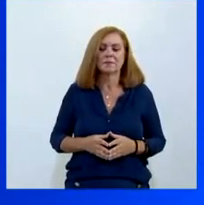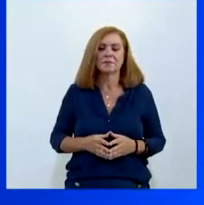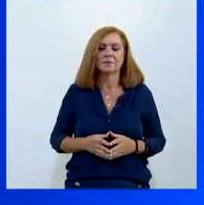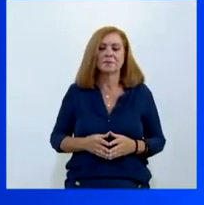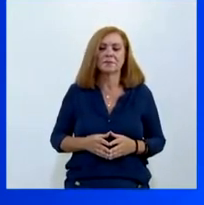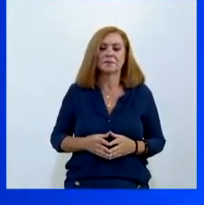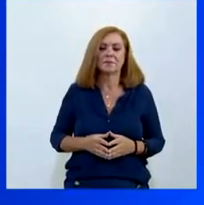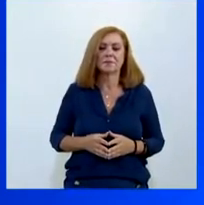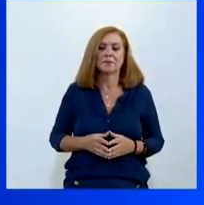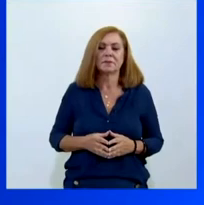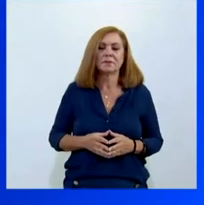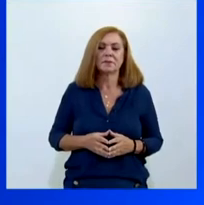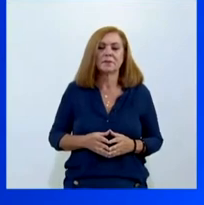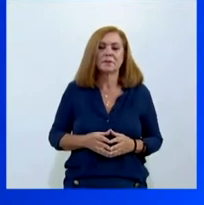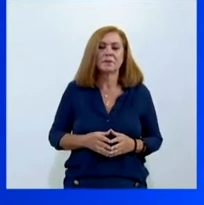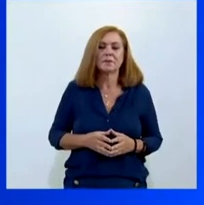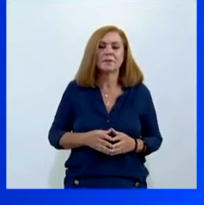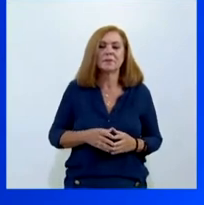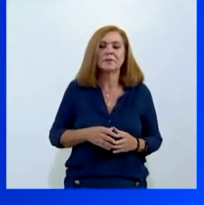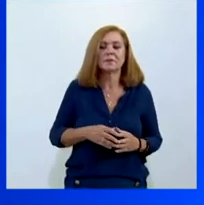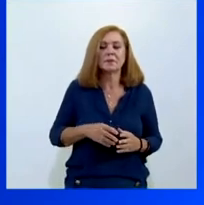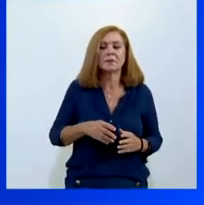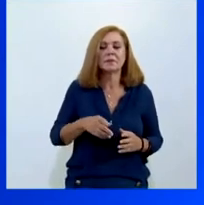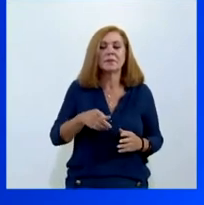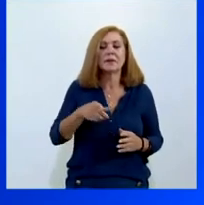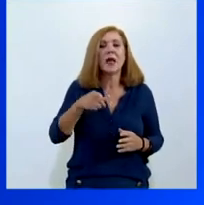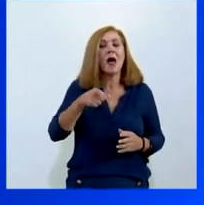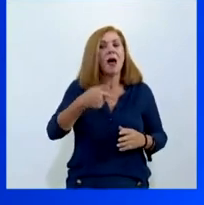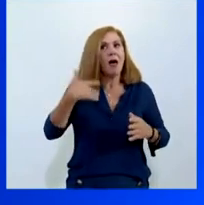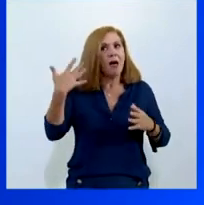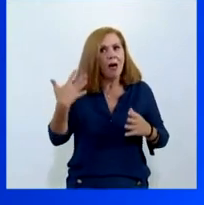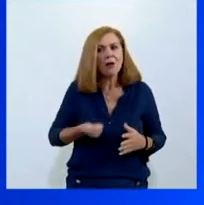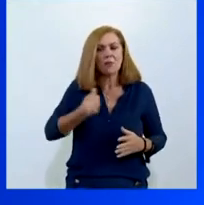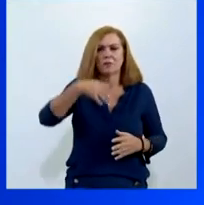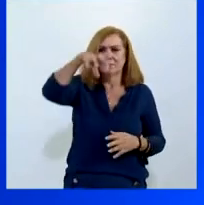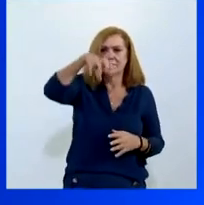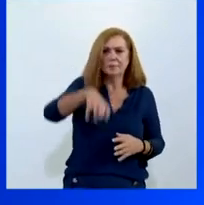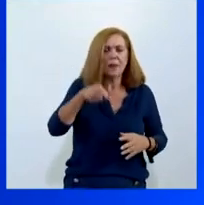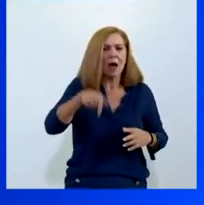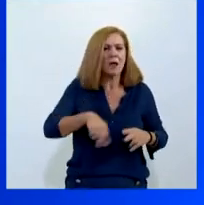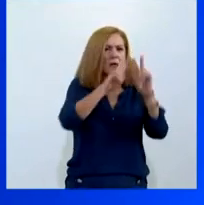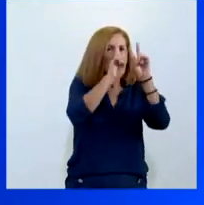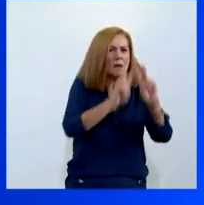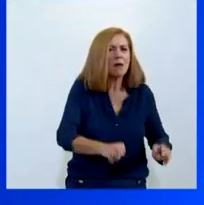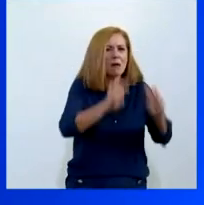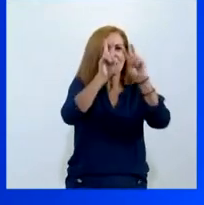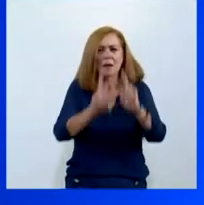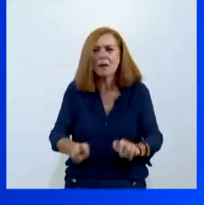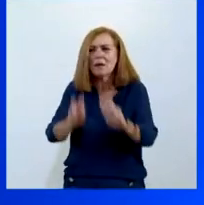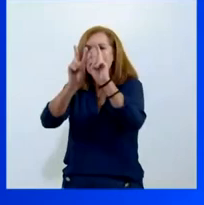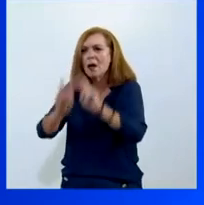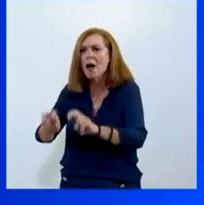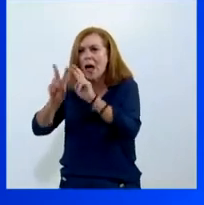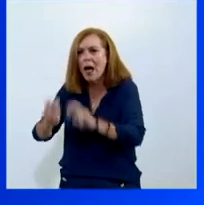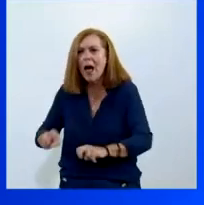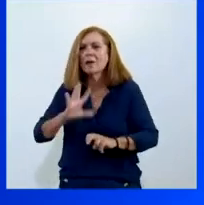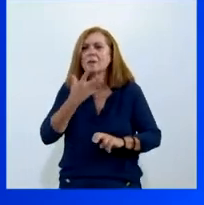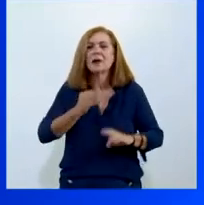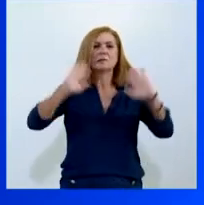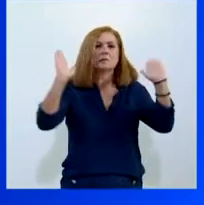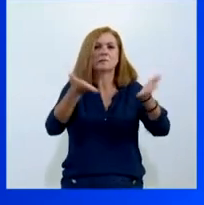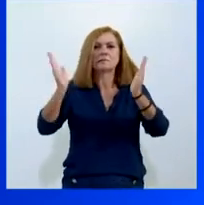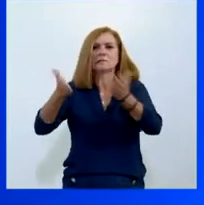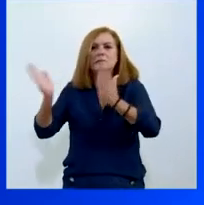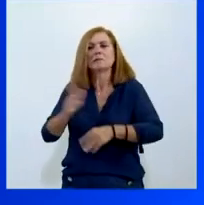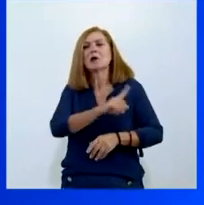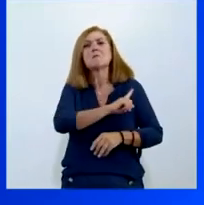μια μονάδα, τη ΔΥΜΕΑ, η οποία κάνει πολύ συστηματικούς ελέγχους για να αντιμετωπίσουμε την εσχροκέρδεια, η